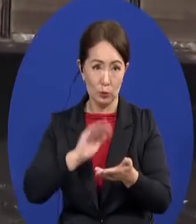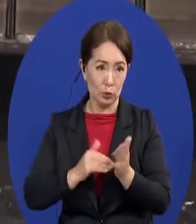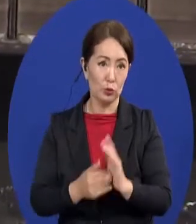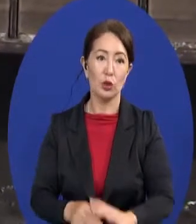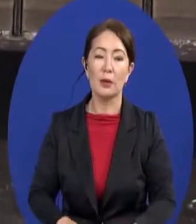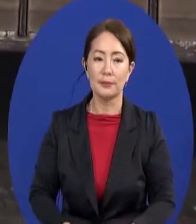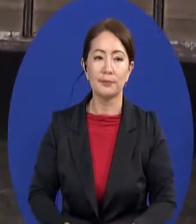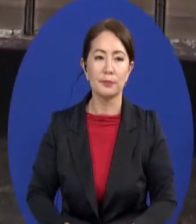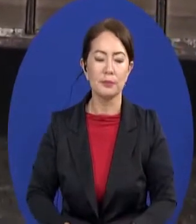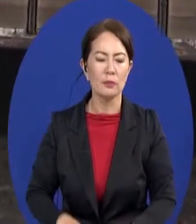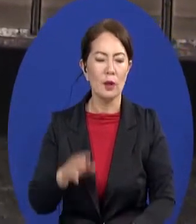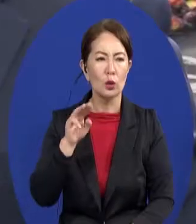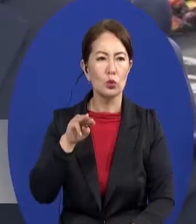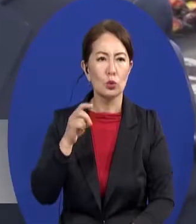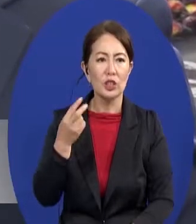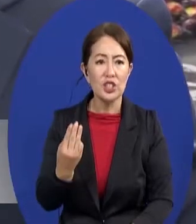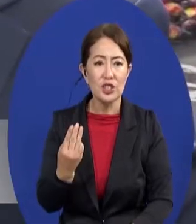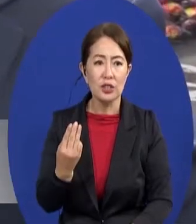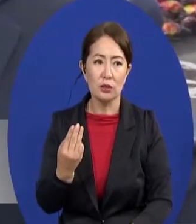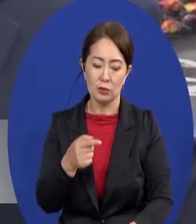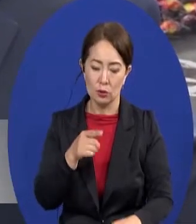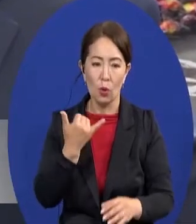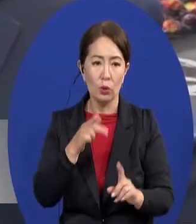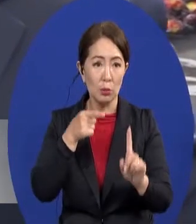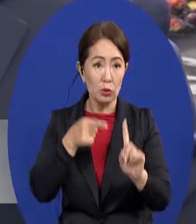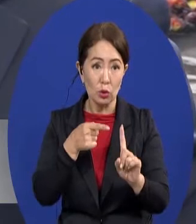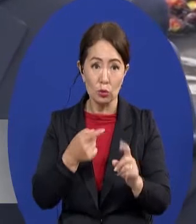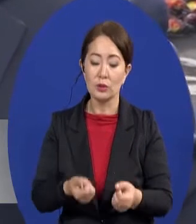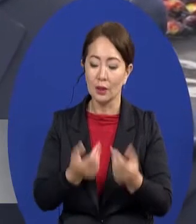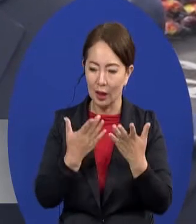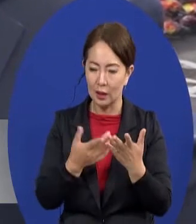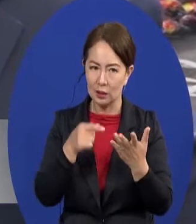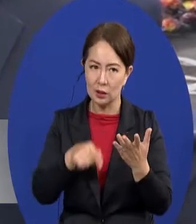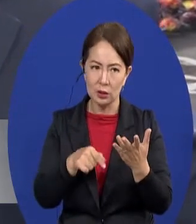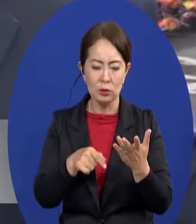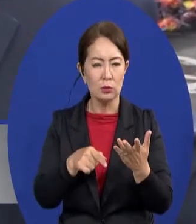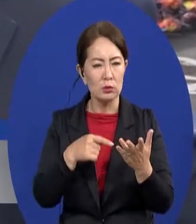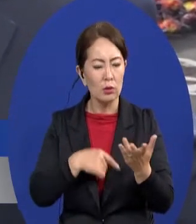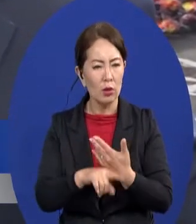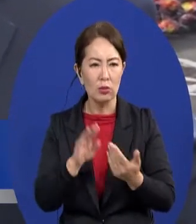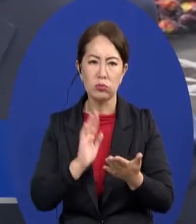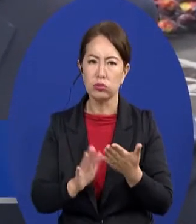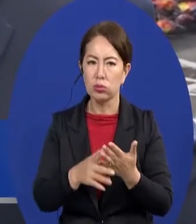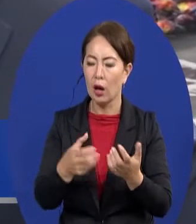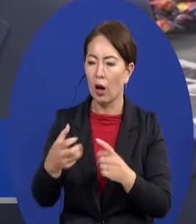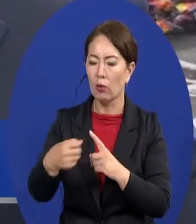шин төвчний хэрэгцээг зөвхөн хотын иргэдэд зориулж гаргаж байгаа. Эндээс бол янз бүрийн одоо байдлаар